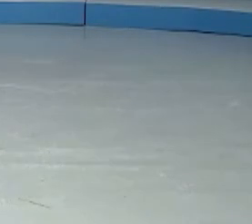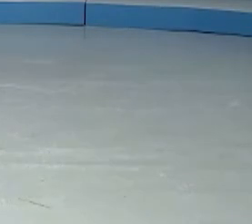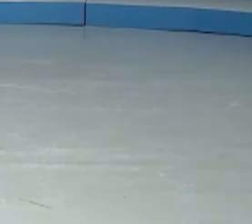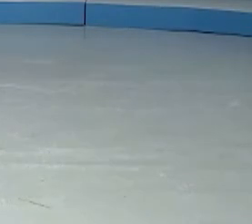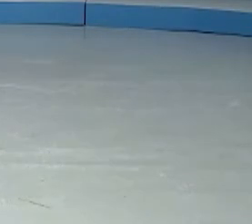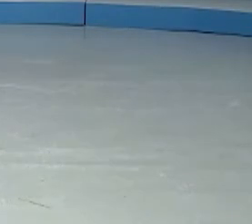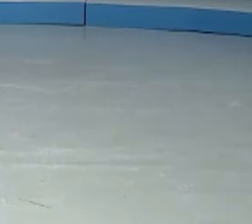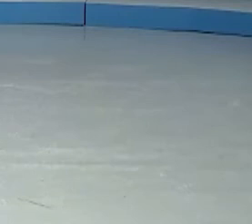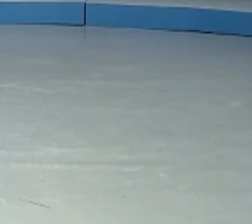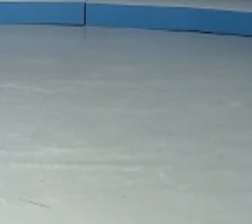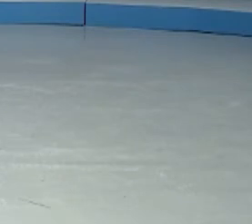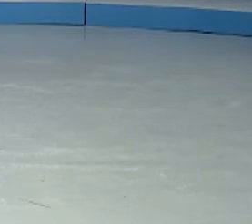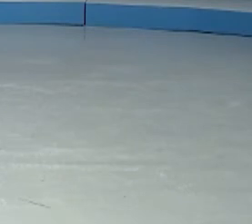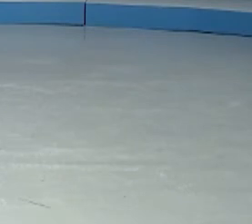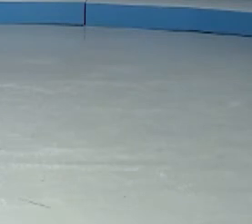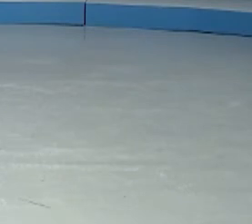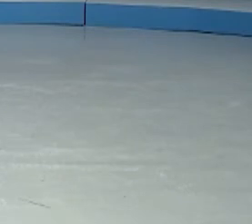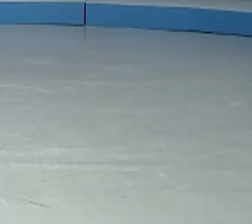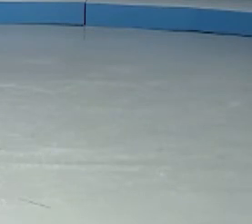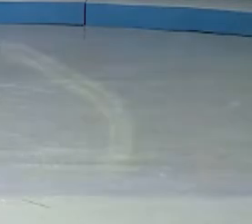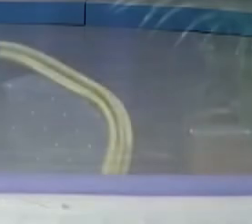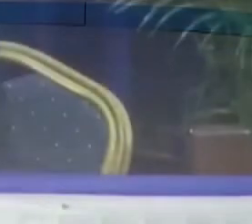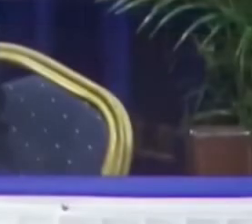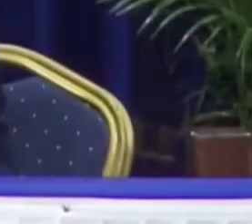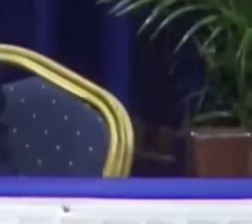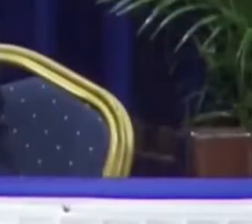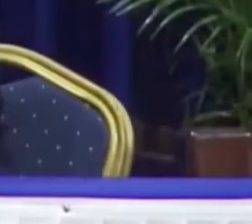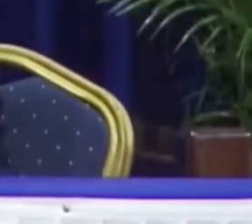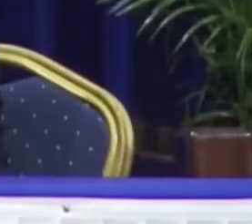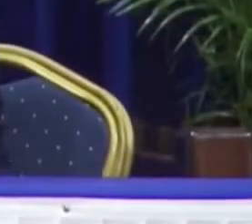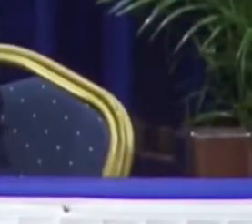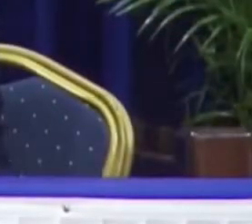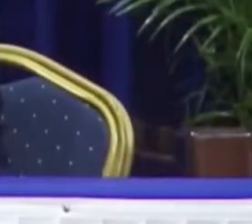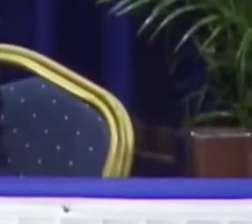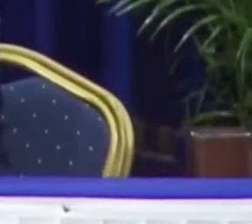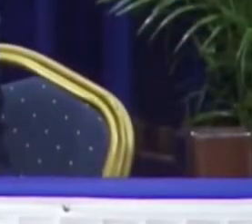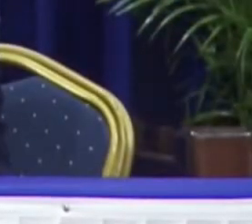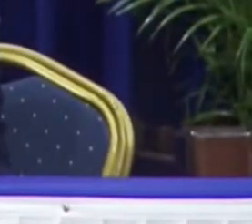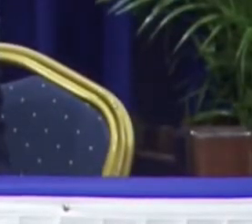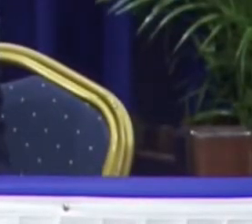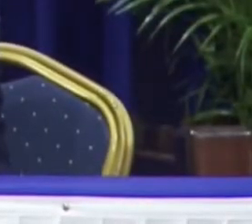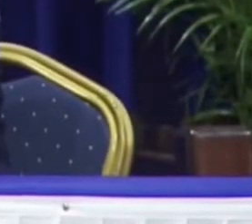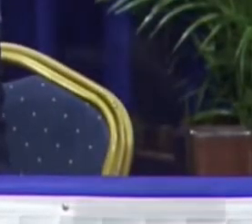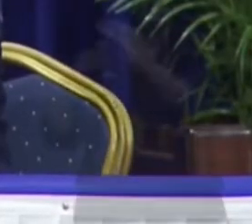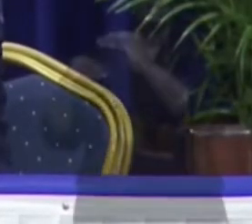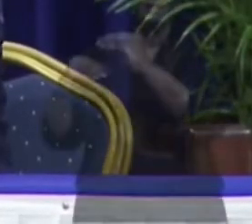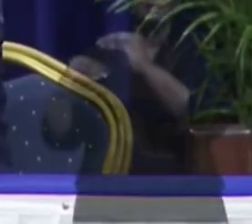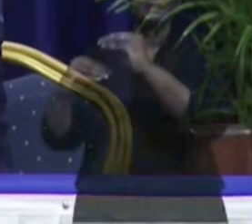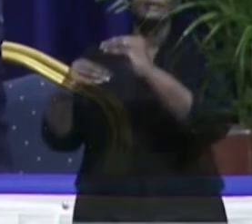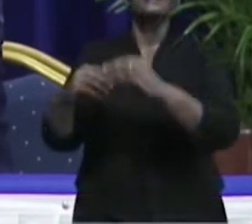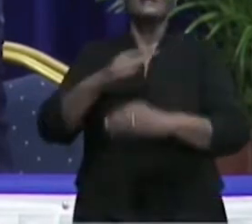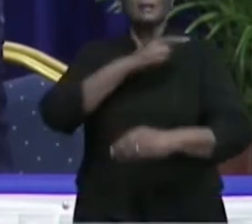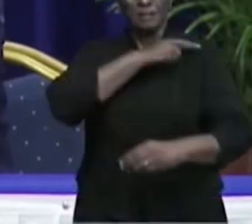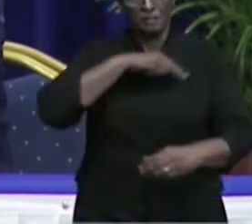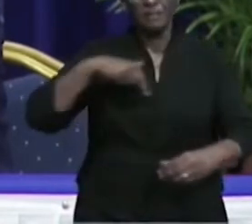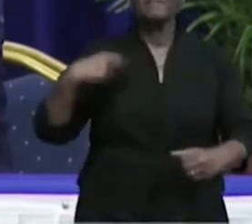Vicepresident Ashwin Adeen heeft zich gisteren samen met andere CARICOM-staatshoofden gebogen over de effecten van